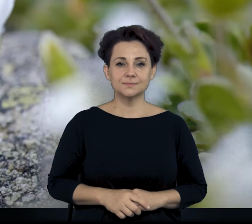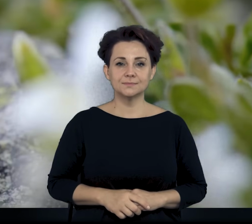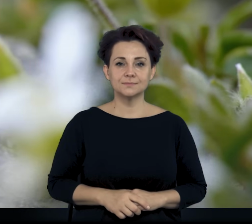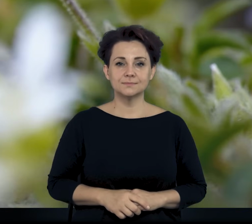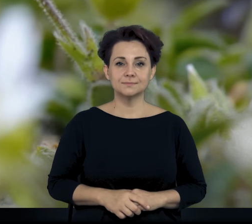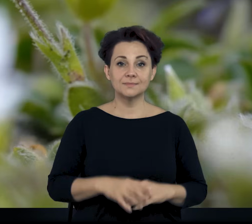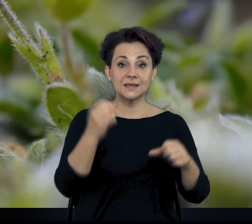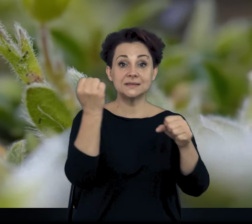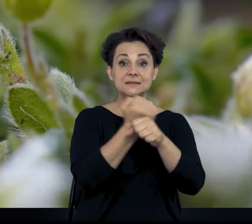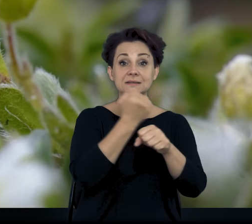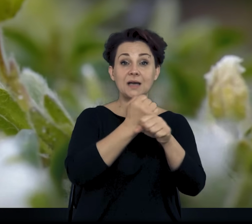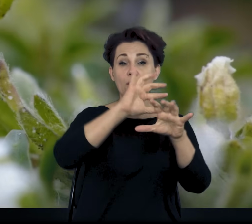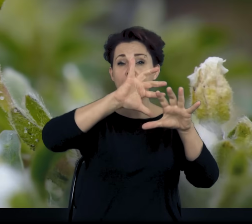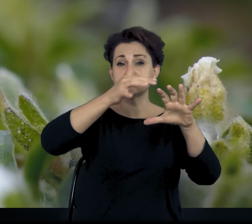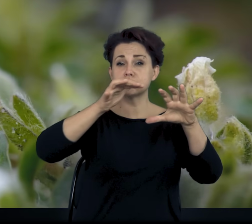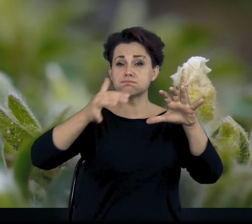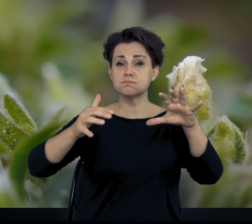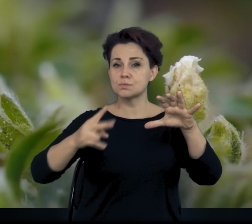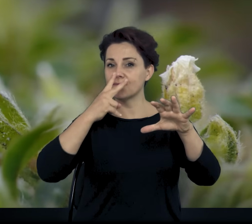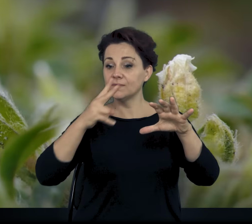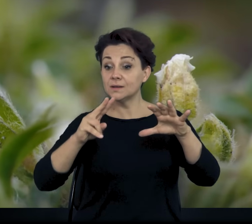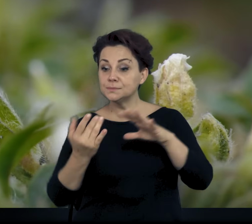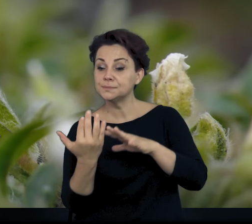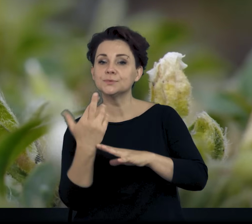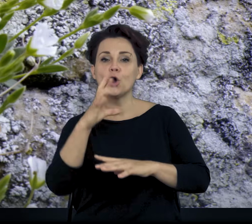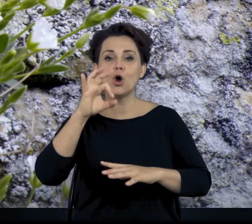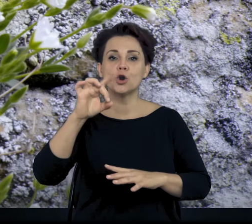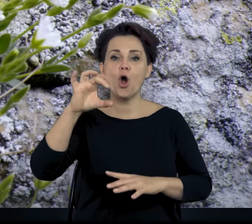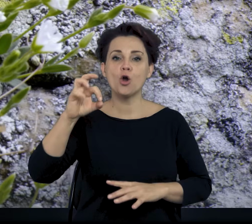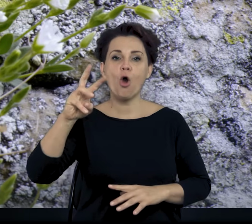Wśród bloków skalnych zauważyć można rogownicę alpejską.